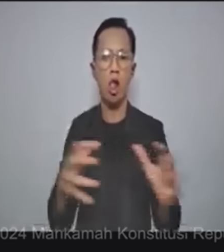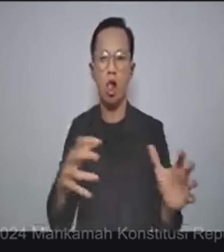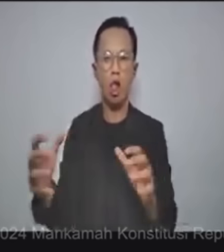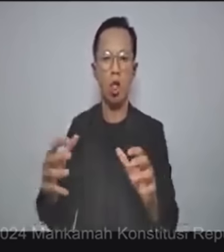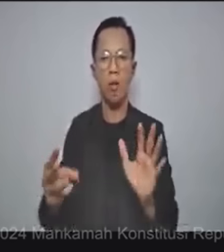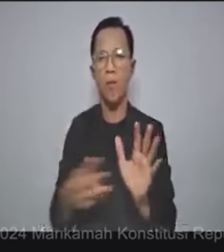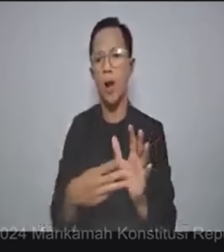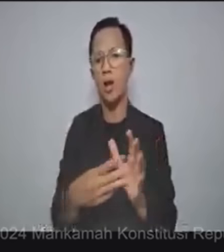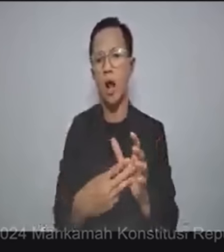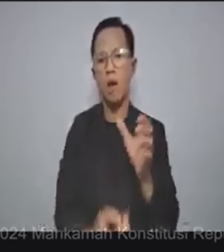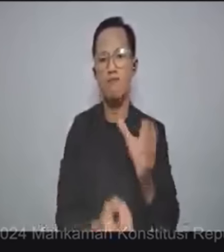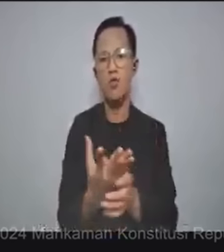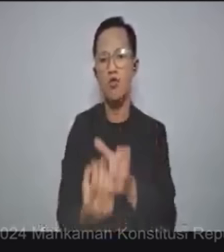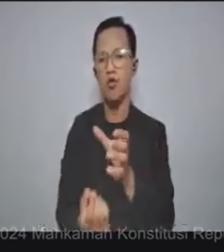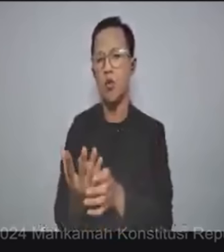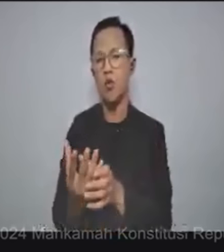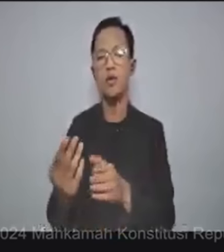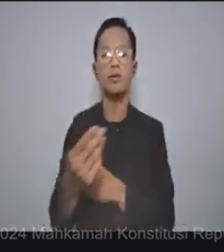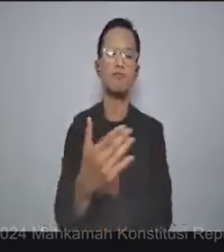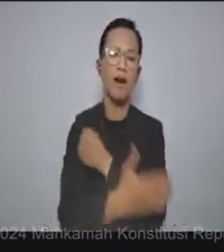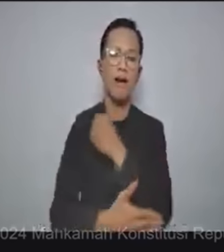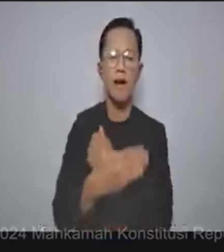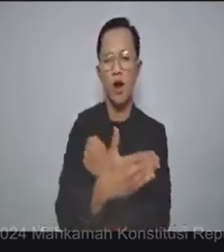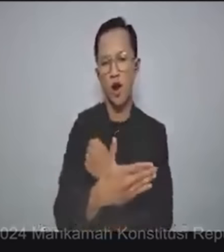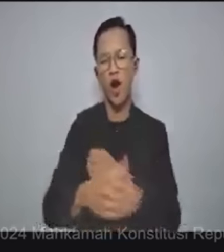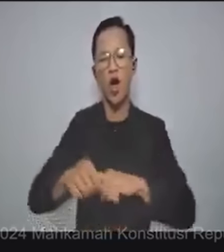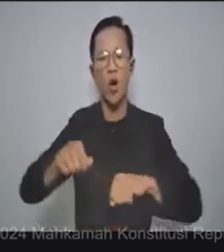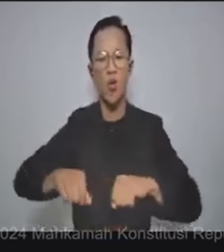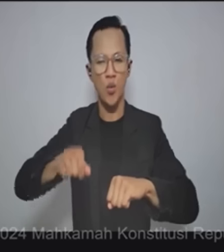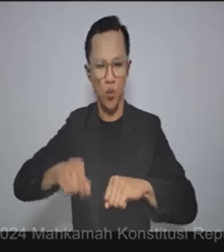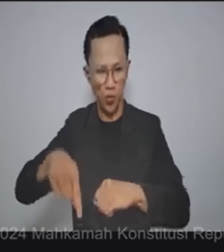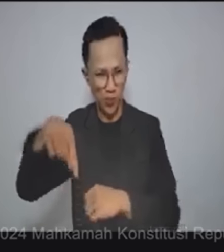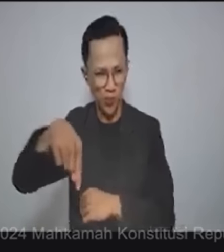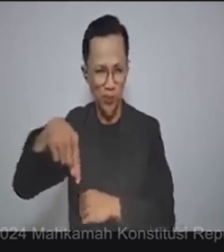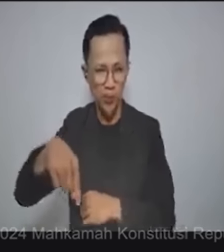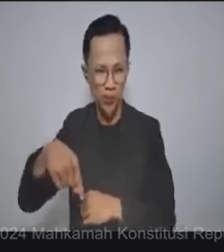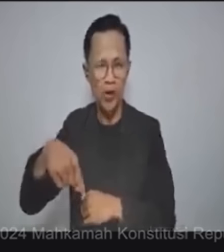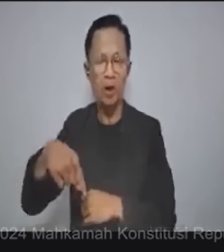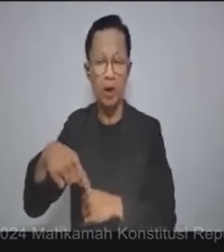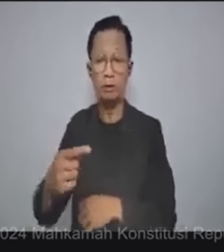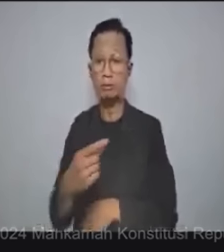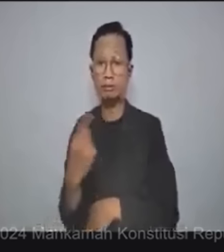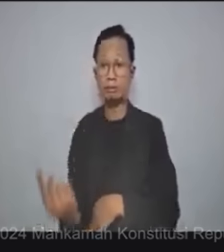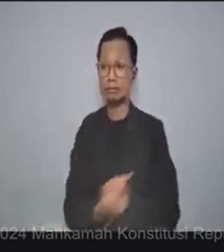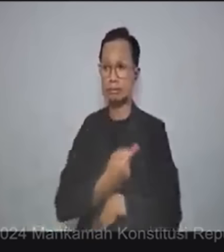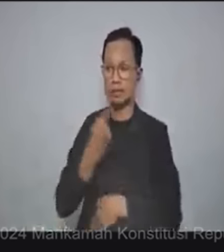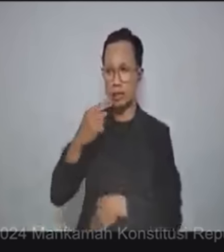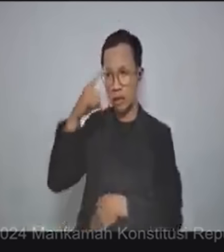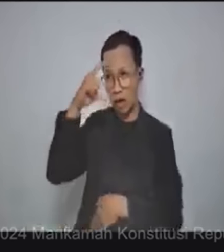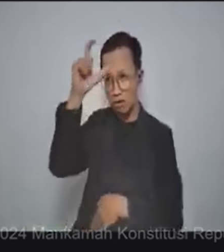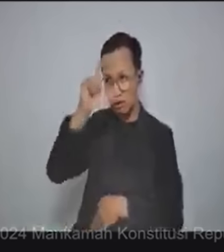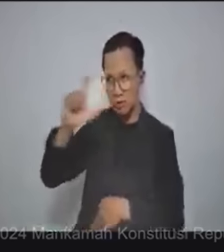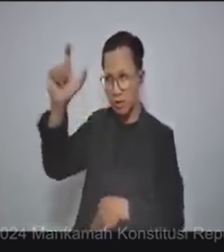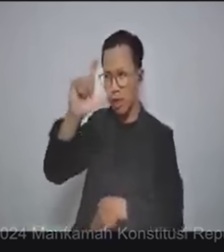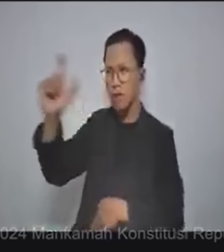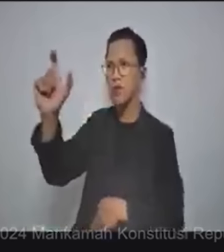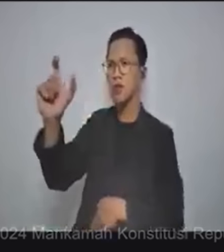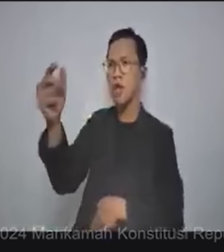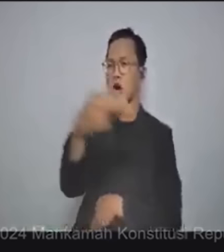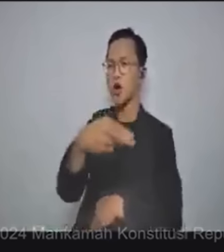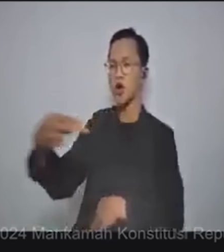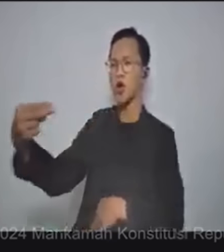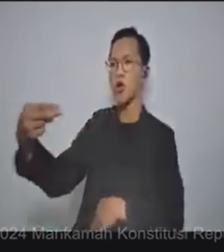yang demokratis berdasarkan Pancasila yang dapat menjauhkan kita dari cita-cita menuju negara Indonesia